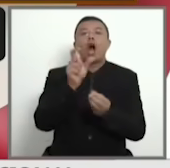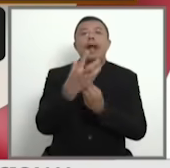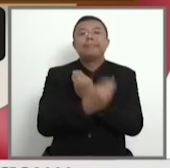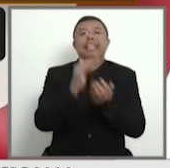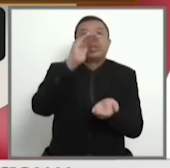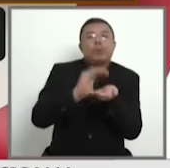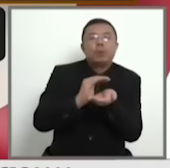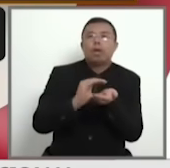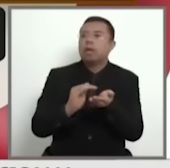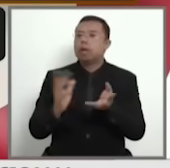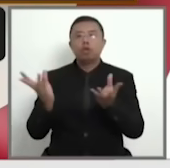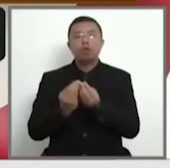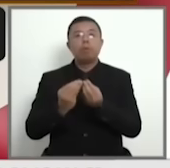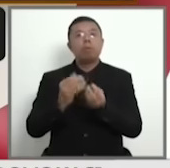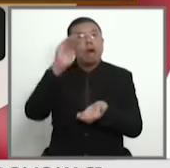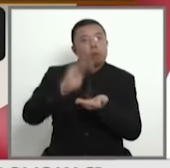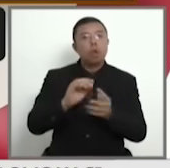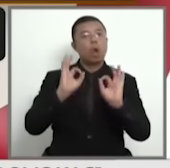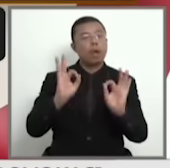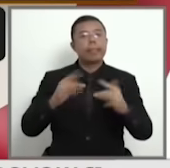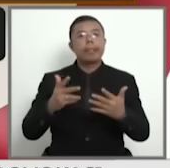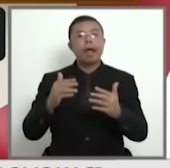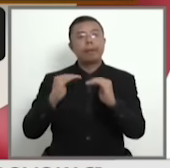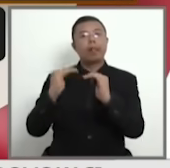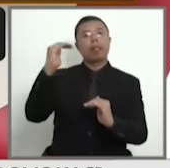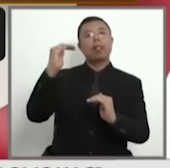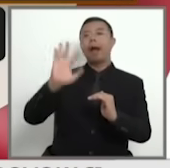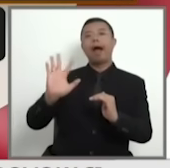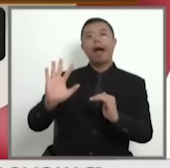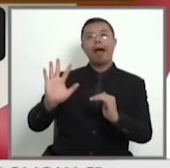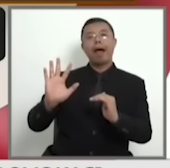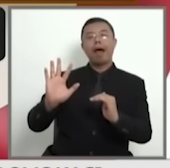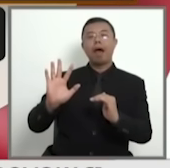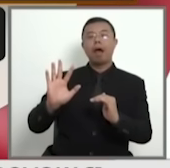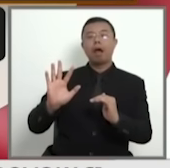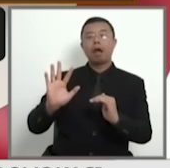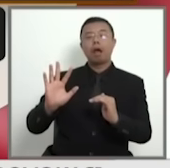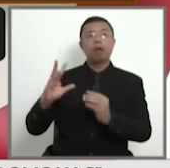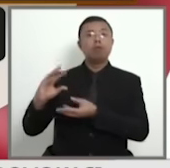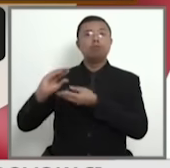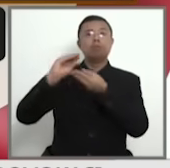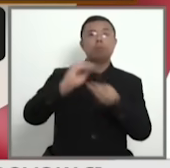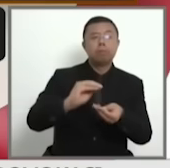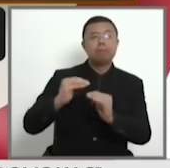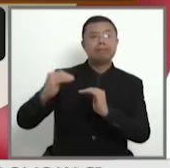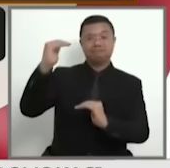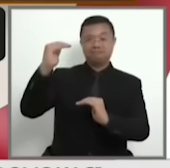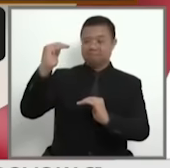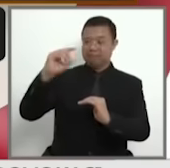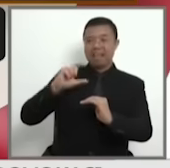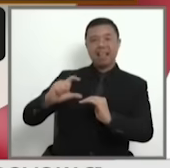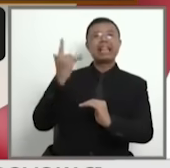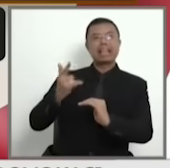gap menurun kemiskinan Oke ternyata tapi gap tidak berap pun besarnya gapnya tetap tinggi ini